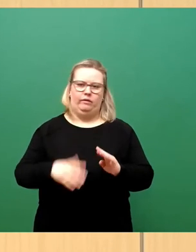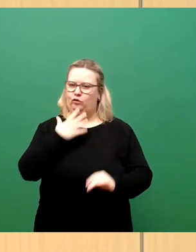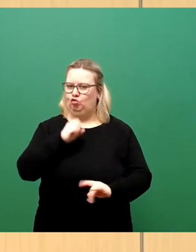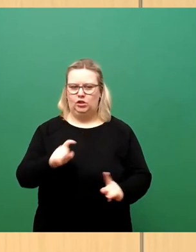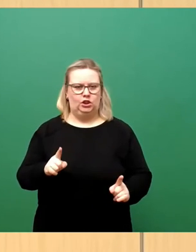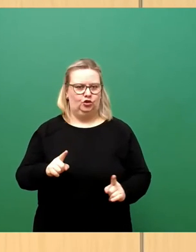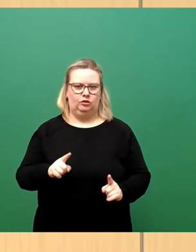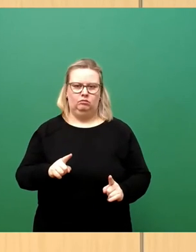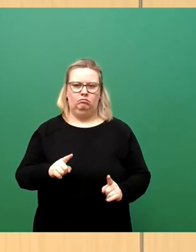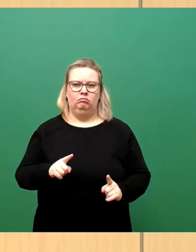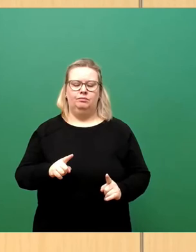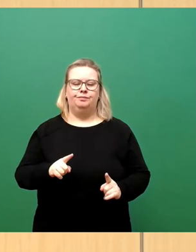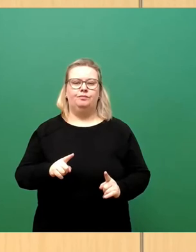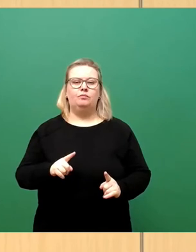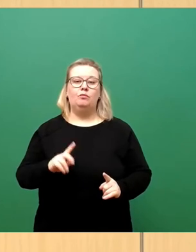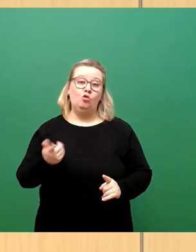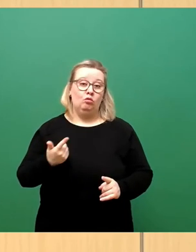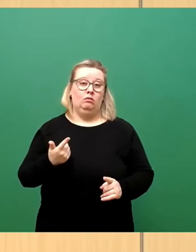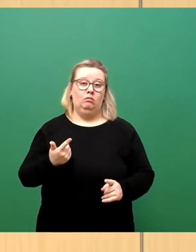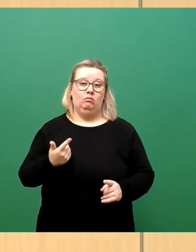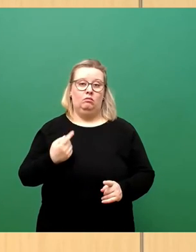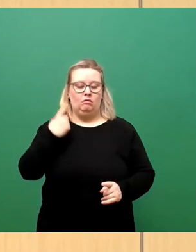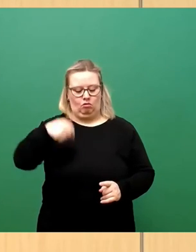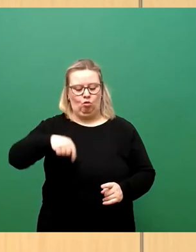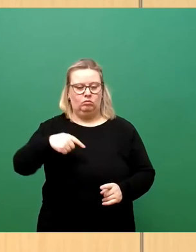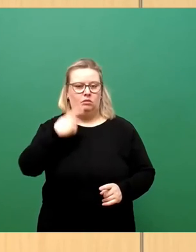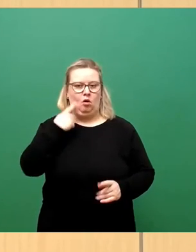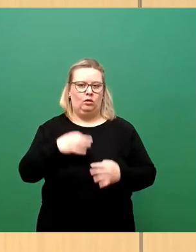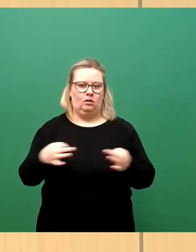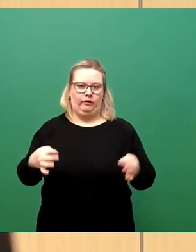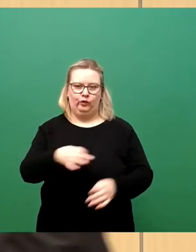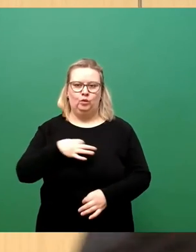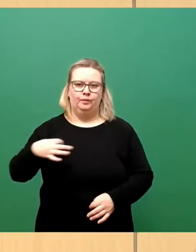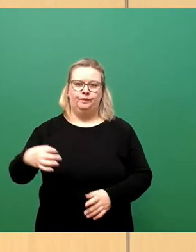Und finden, dass das heute auch ein trauriger Tag ist.